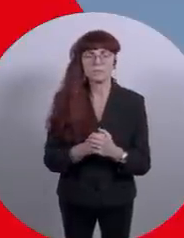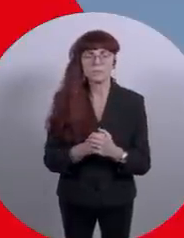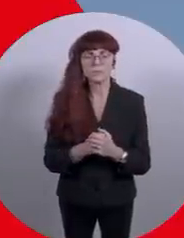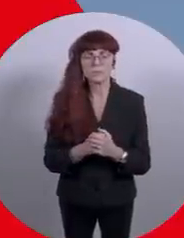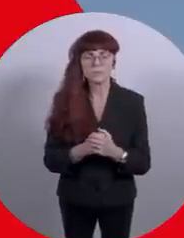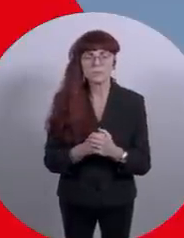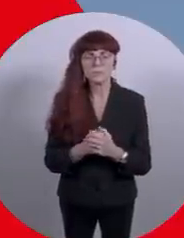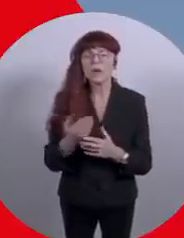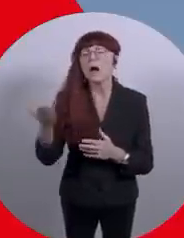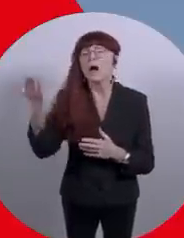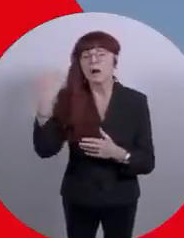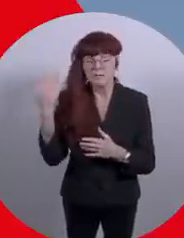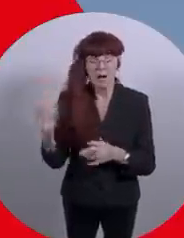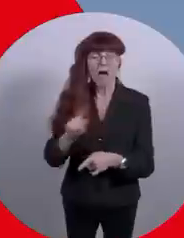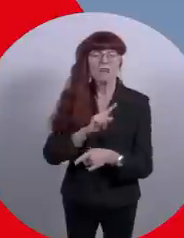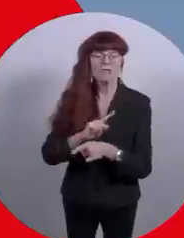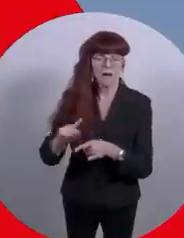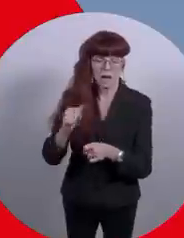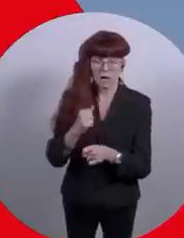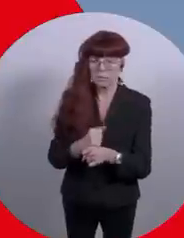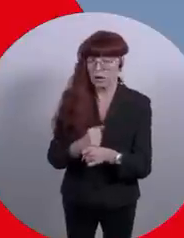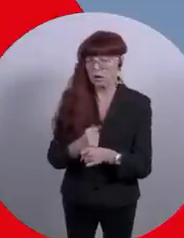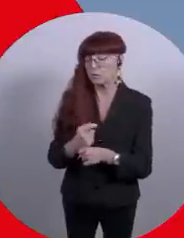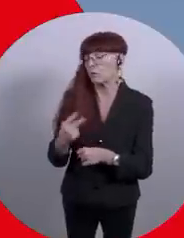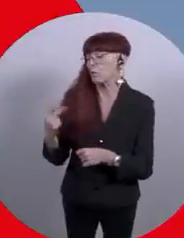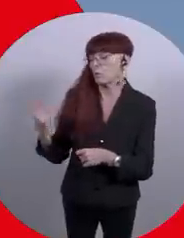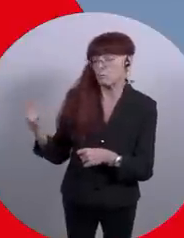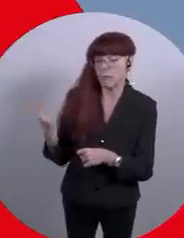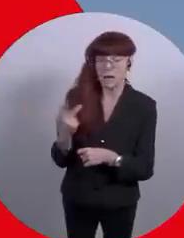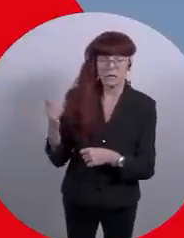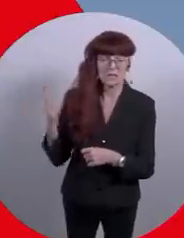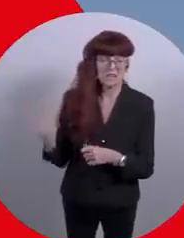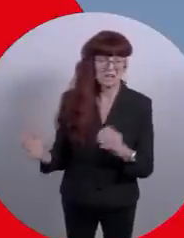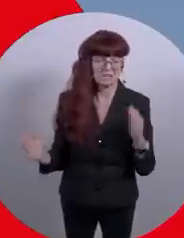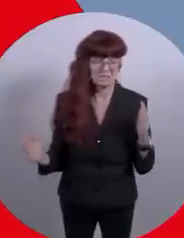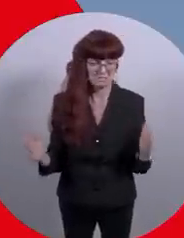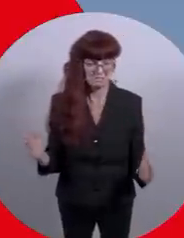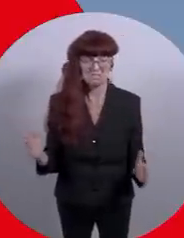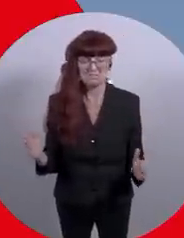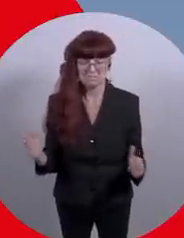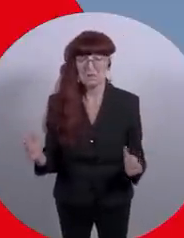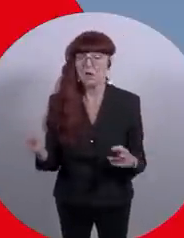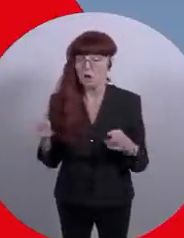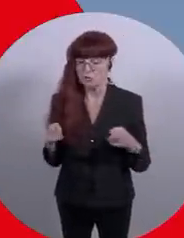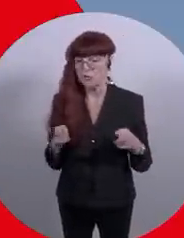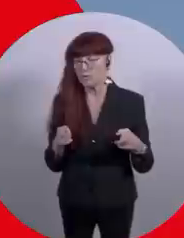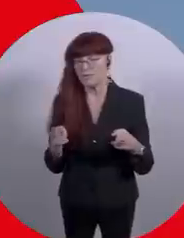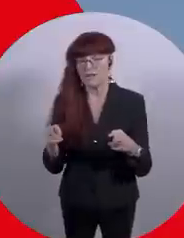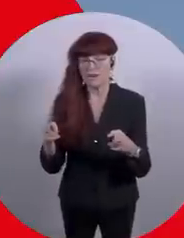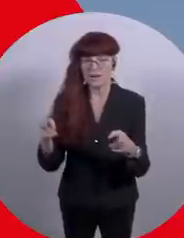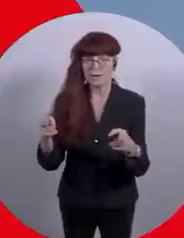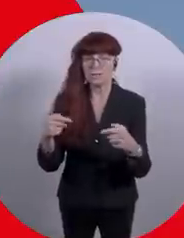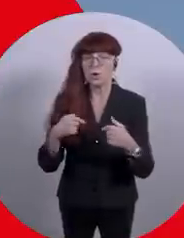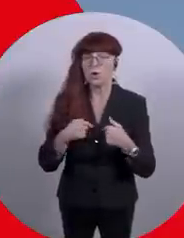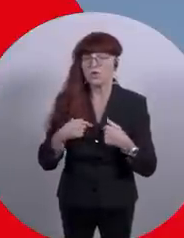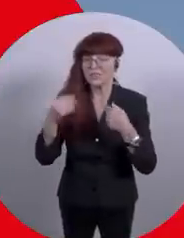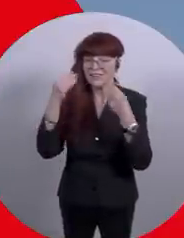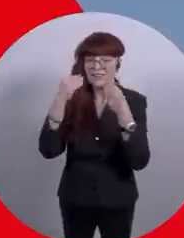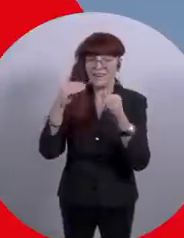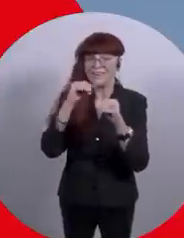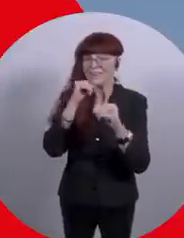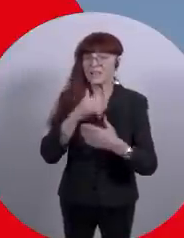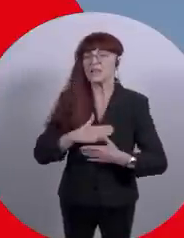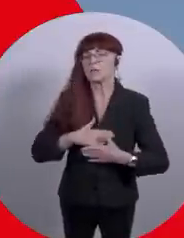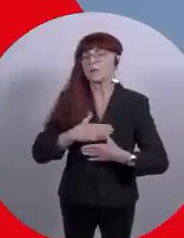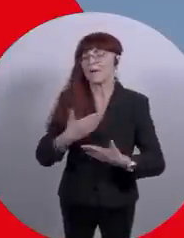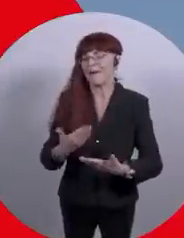es wurden Fehler gemacht von allen Seiten auf dem Weg hierher und ich bin ganz ehrlich nicht mehr bereit eine Rede zu halten die